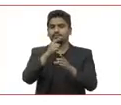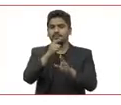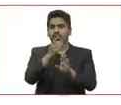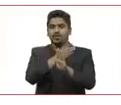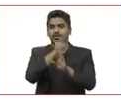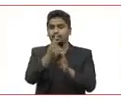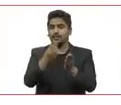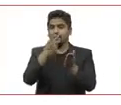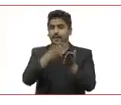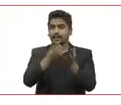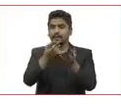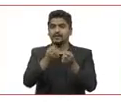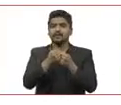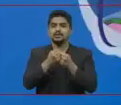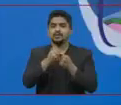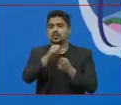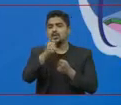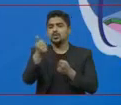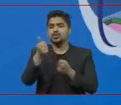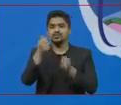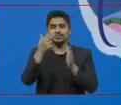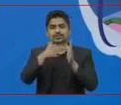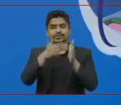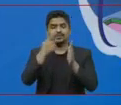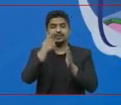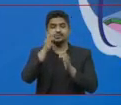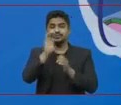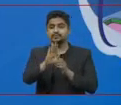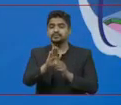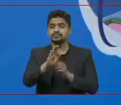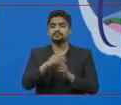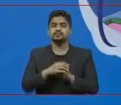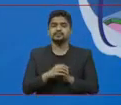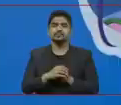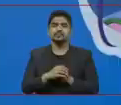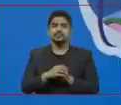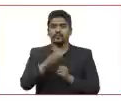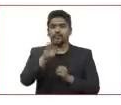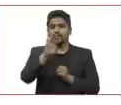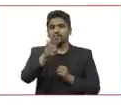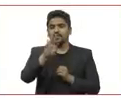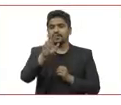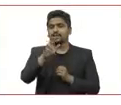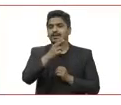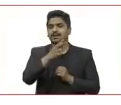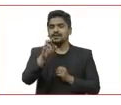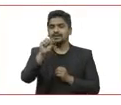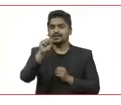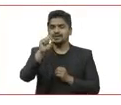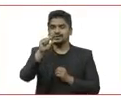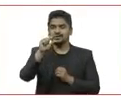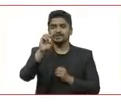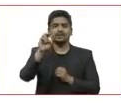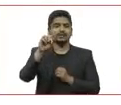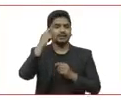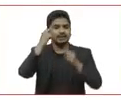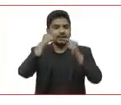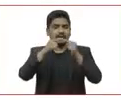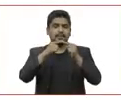मात्रै लिएको हामी अर्को तस्बिरमा के देख्न सक्छौँ भने 48 जना एसजी नेगेटिभ